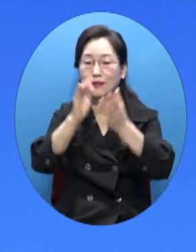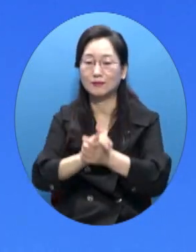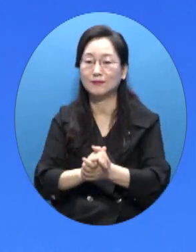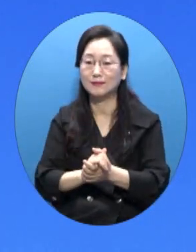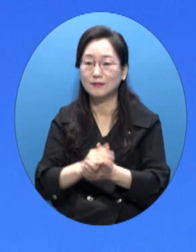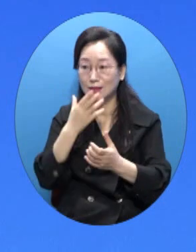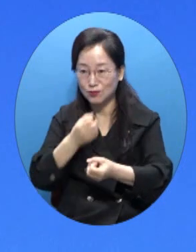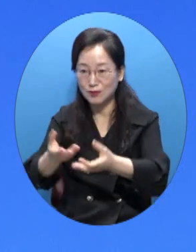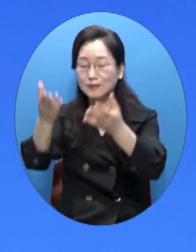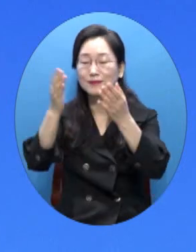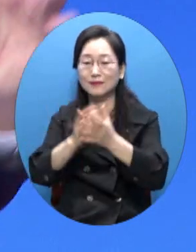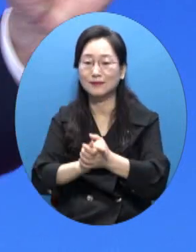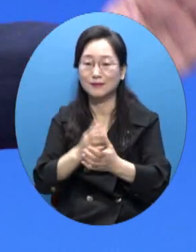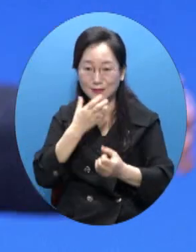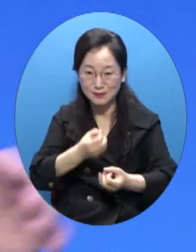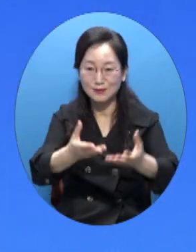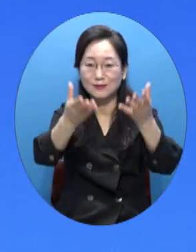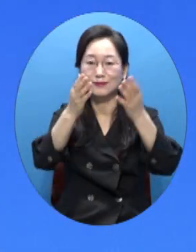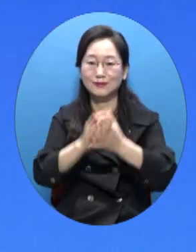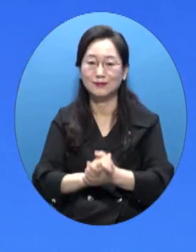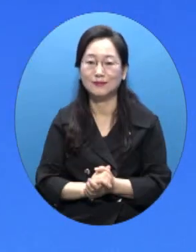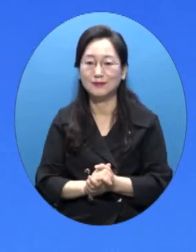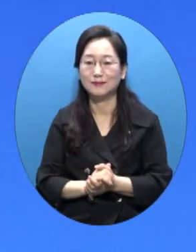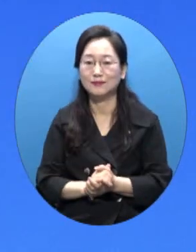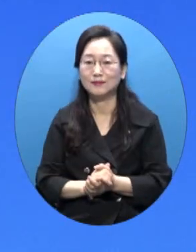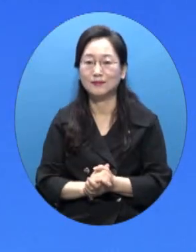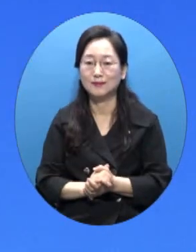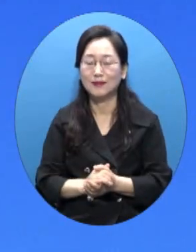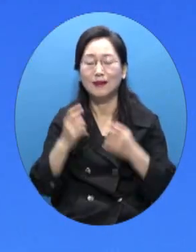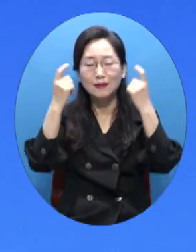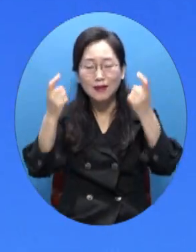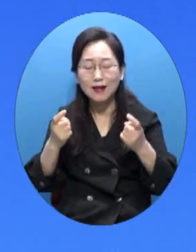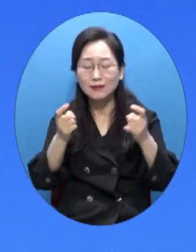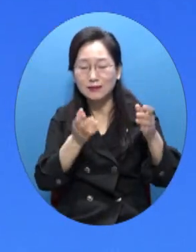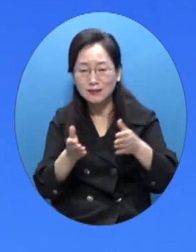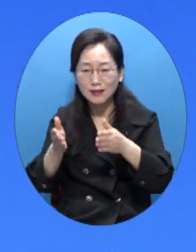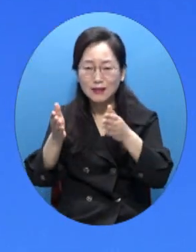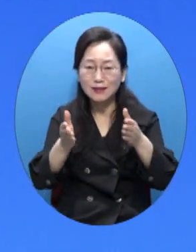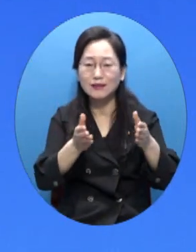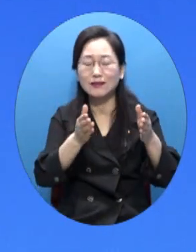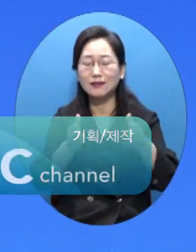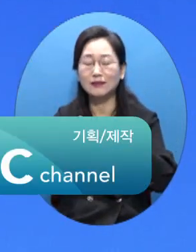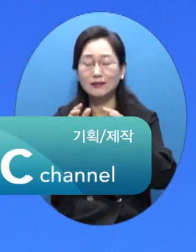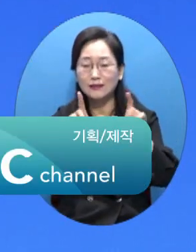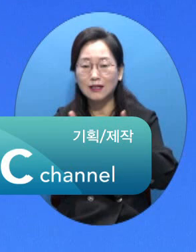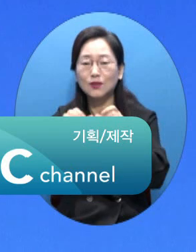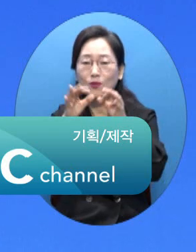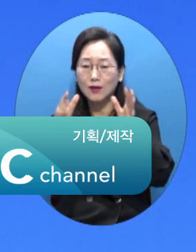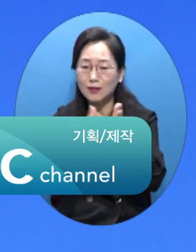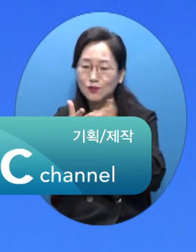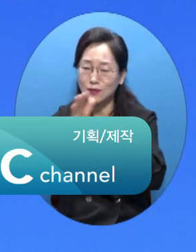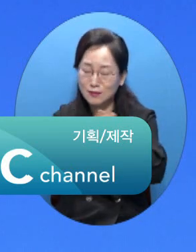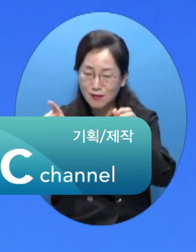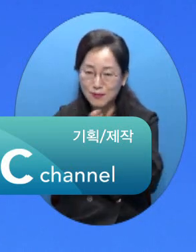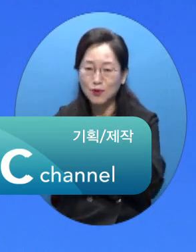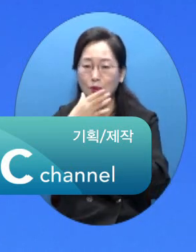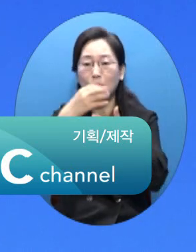축원합니다. 축원합니다. 축원합니다. 나그네 길 인생에서 예수 잘 믿고 복된 삶을 살다가